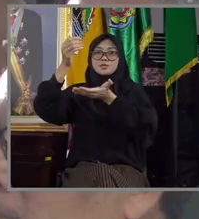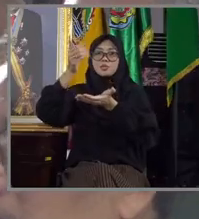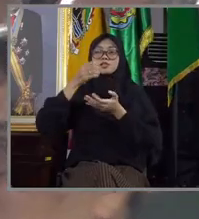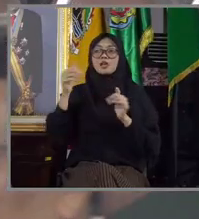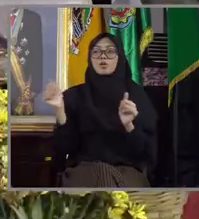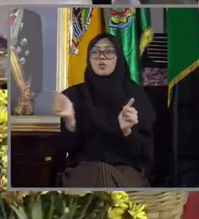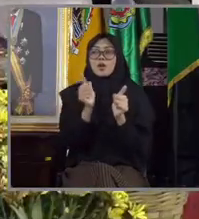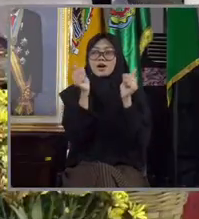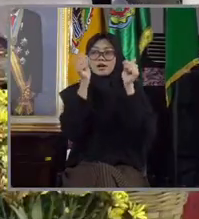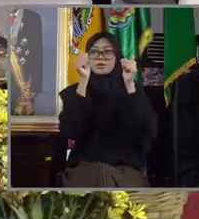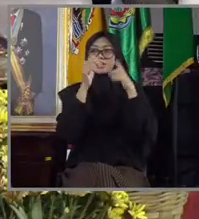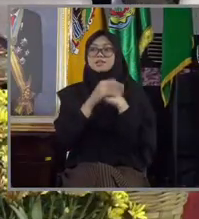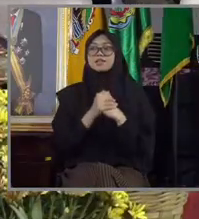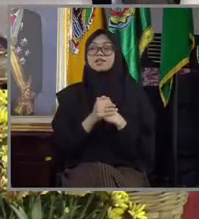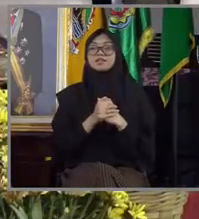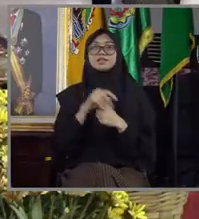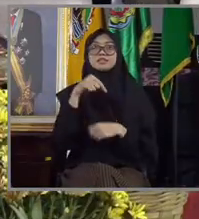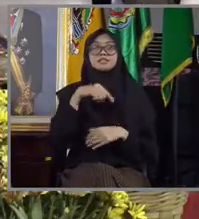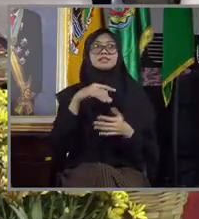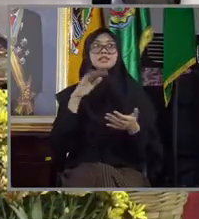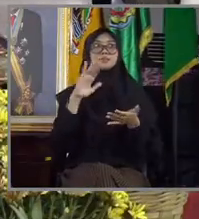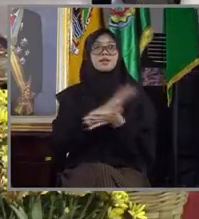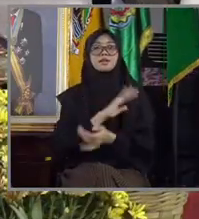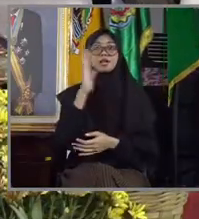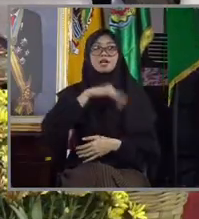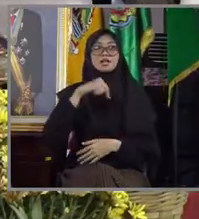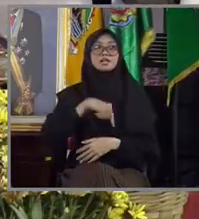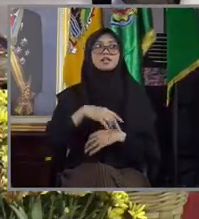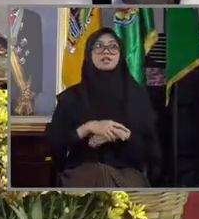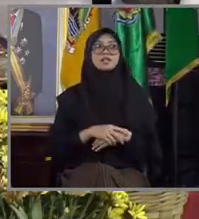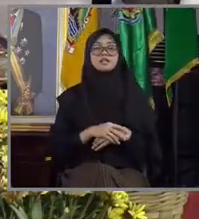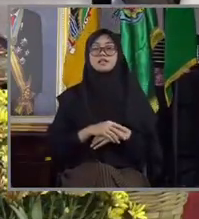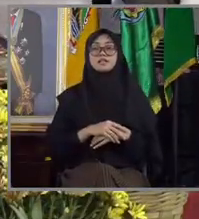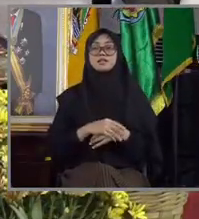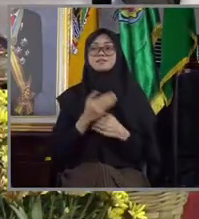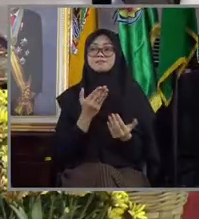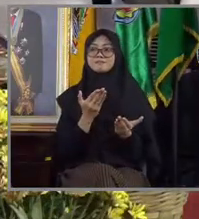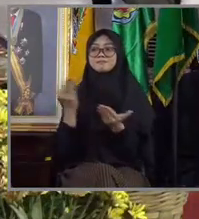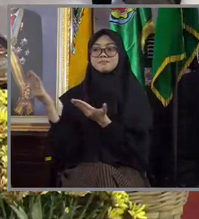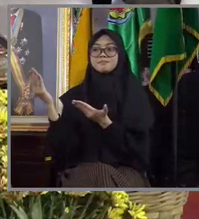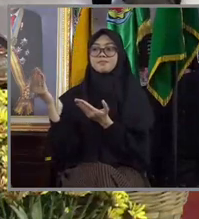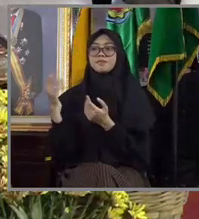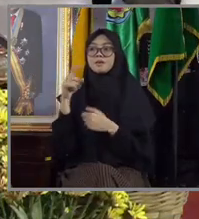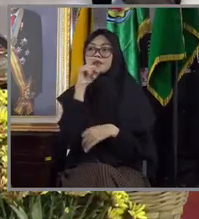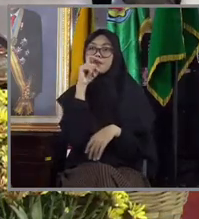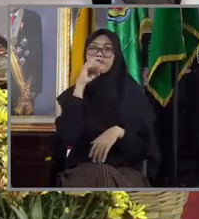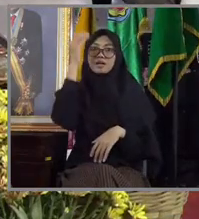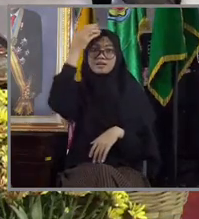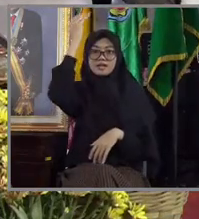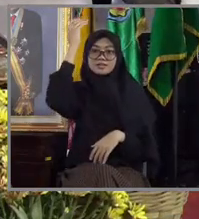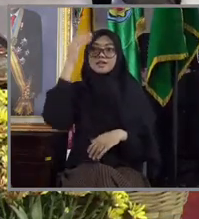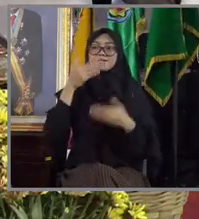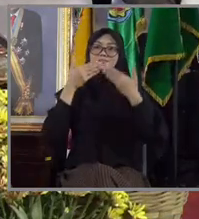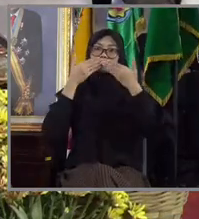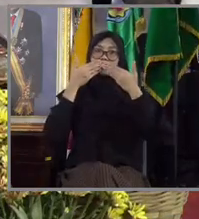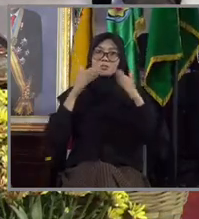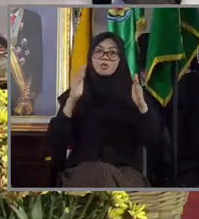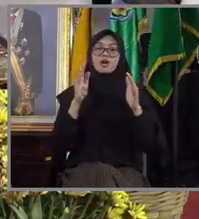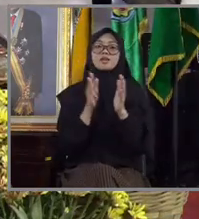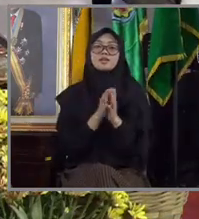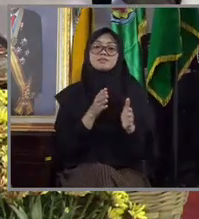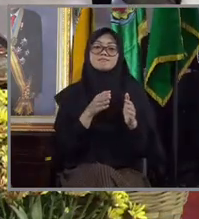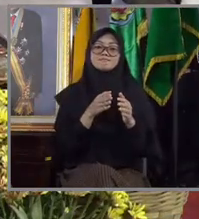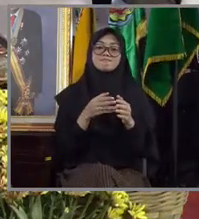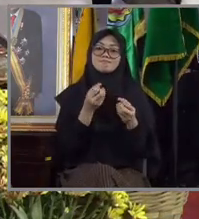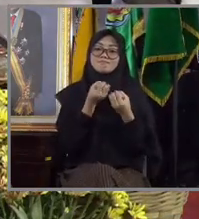luar biasa. Dan pada kesempatan pagi hari ini, berkenan beliau Gubernur Jawa Tengah untuk dapat menyampaikan arahan